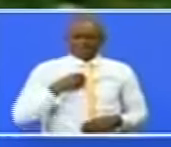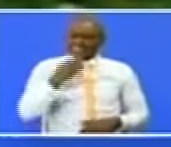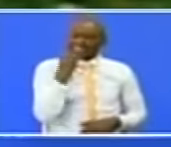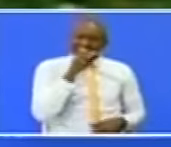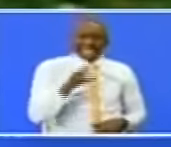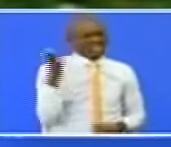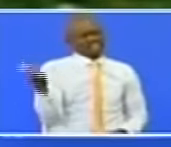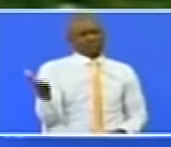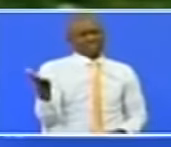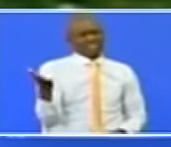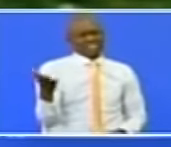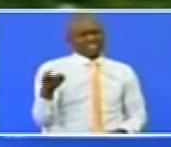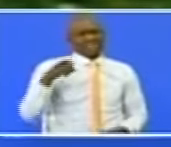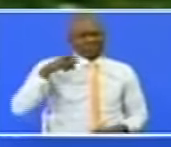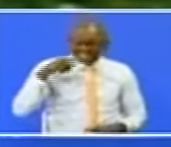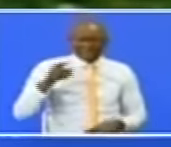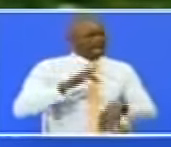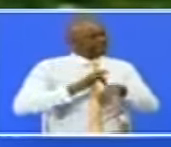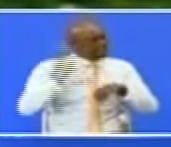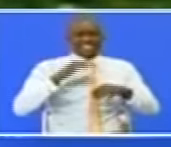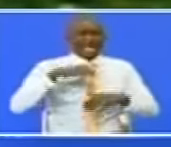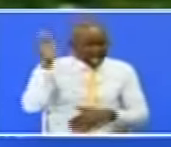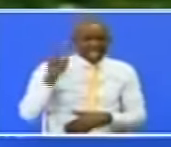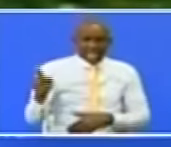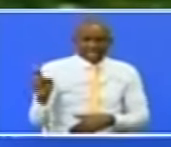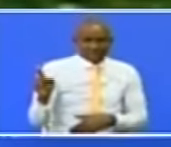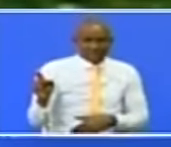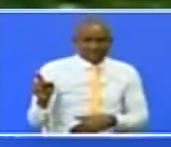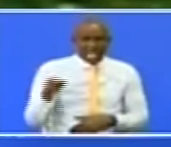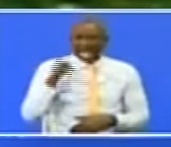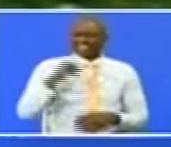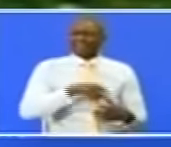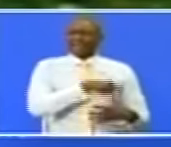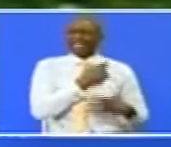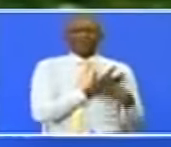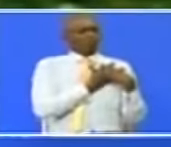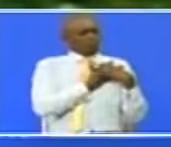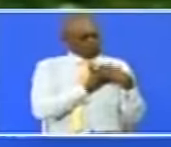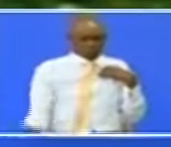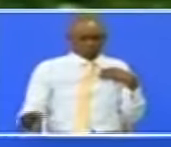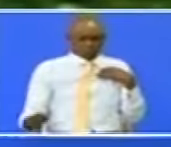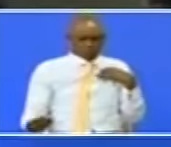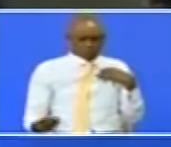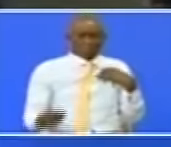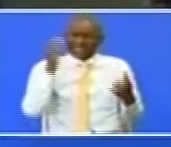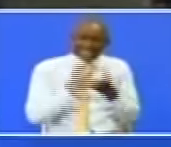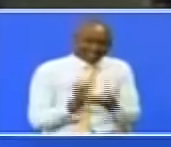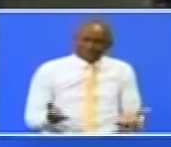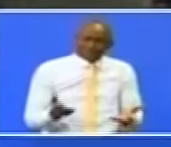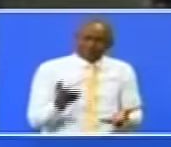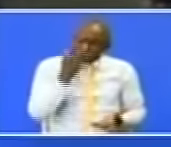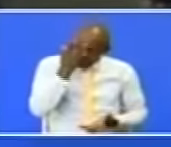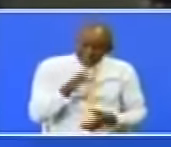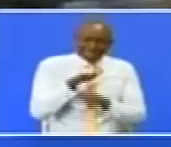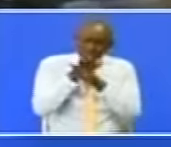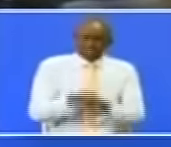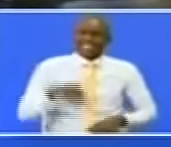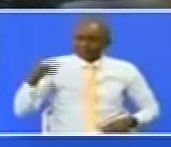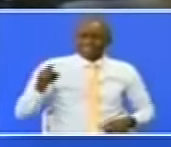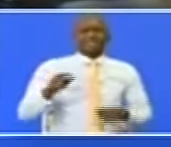wangu alikuwa affected kabisa, alikuwa amevunjika moyo, hakuamini kwamba anaweza toa sauti